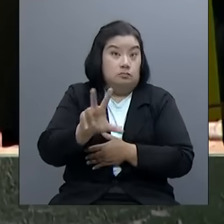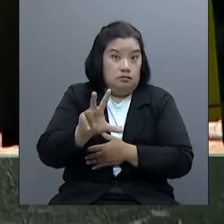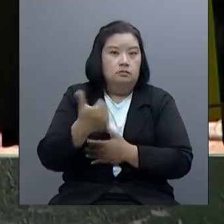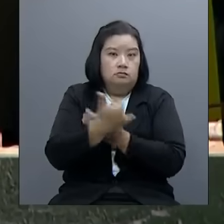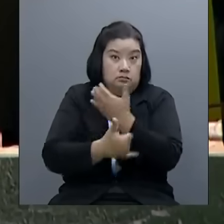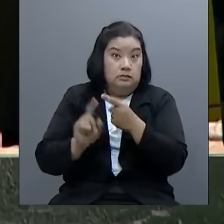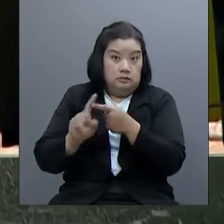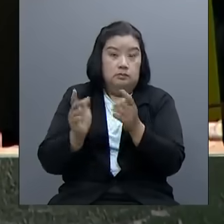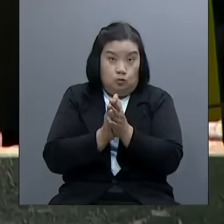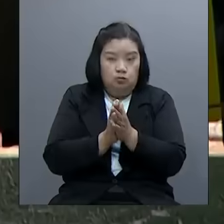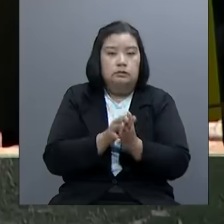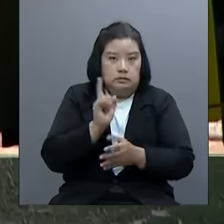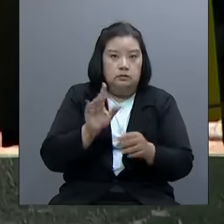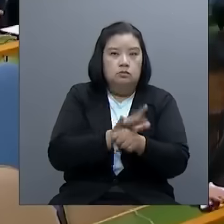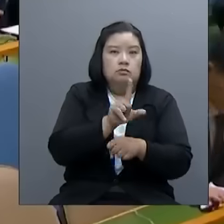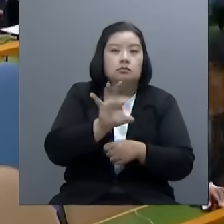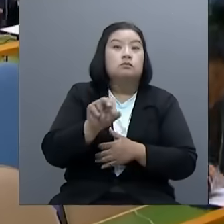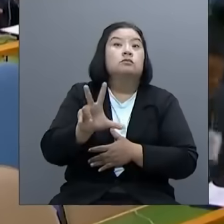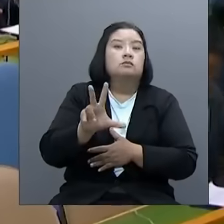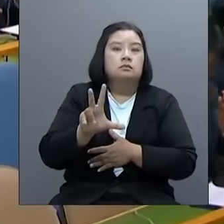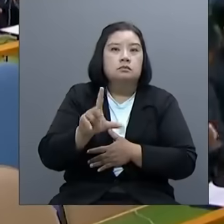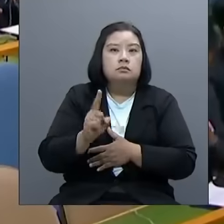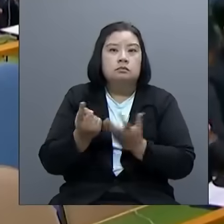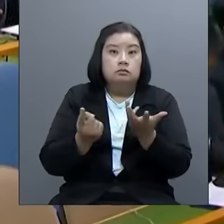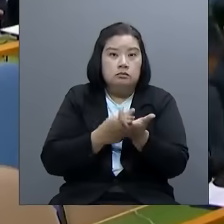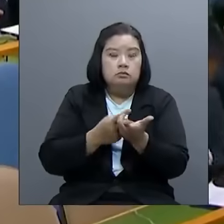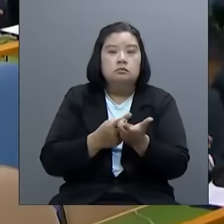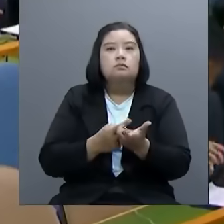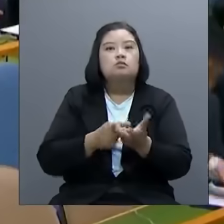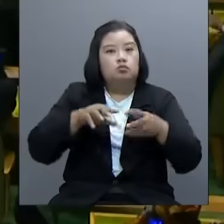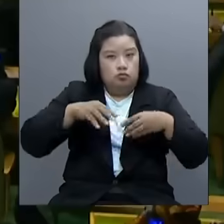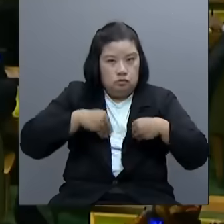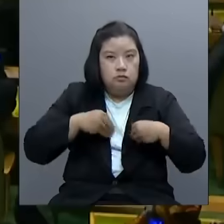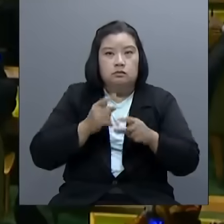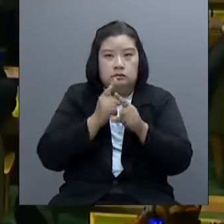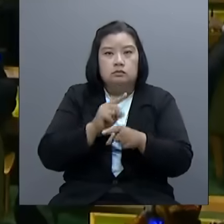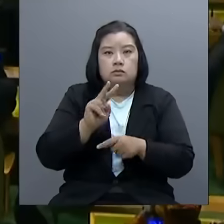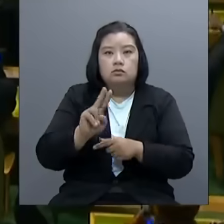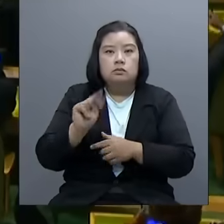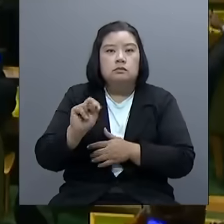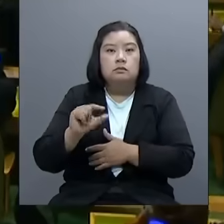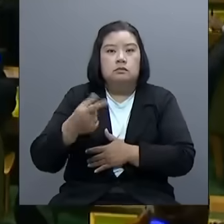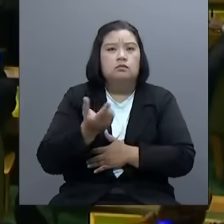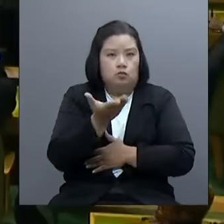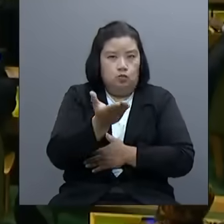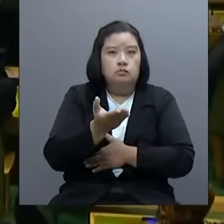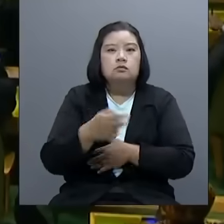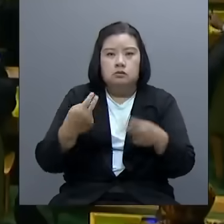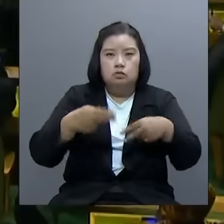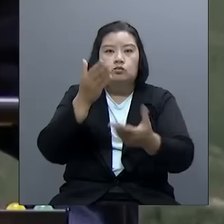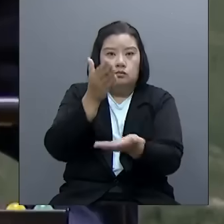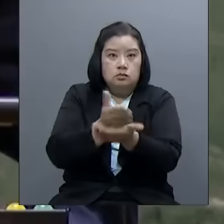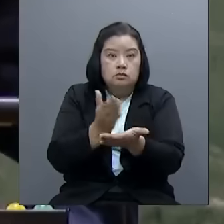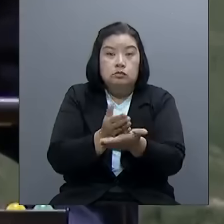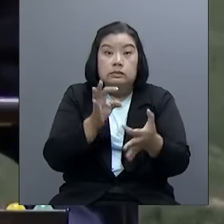193ประเทศท่วโลกลงคะแนนรับรองมติของ Unที่เรียกร้องให้มีการหยุดยิงเพื่อมนุษยธรรมใน